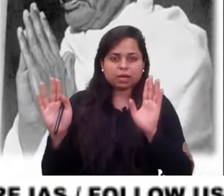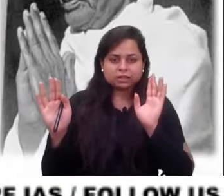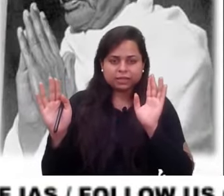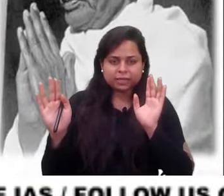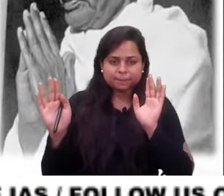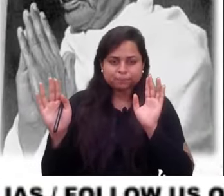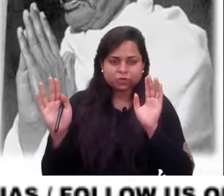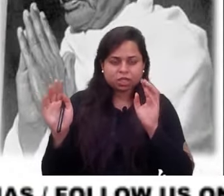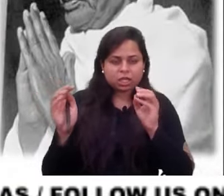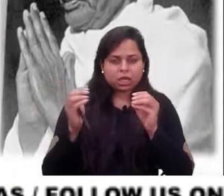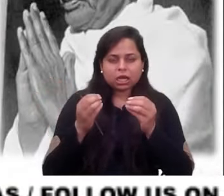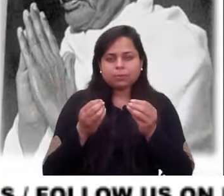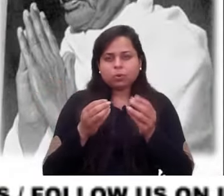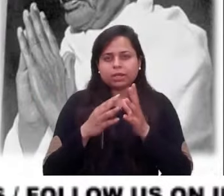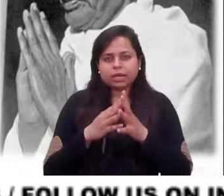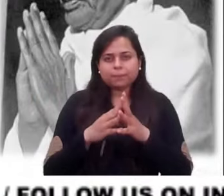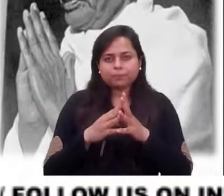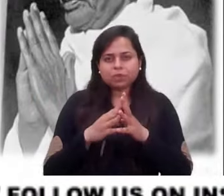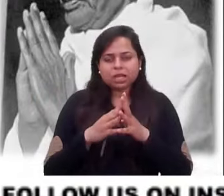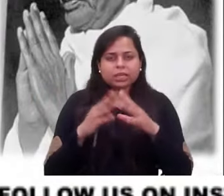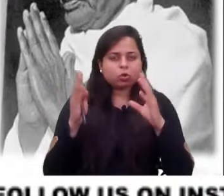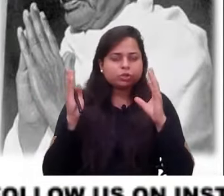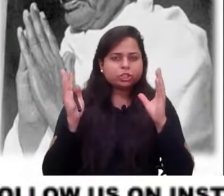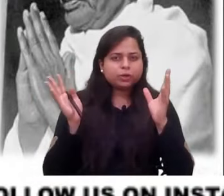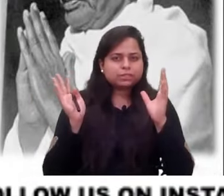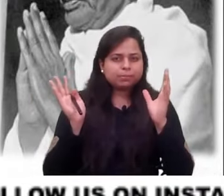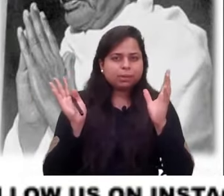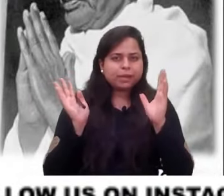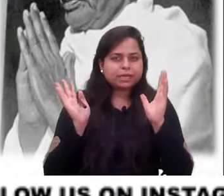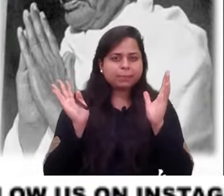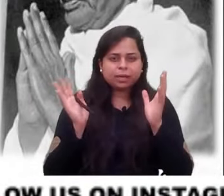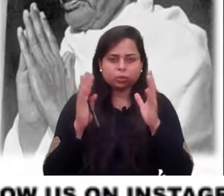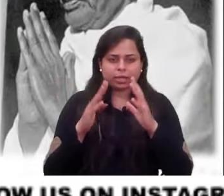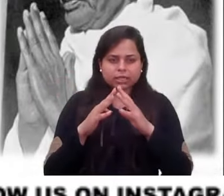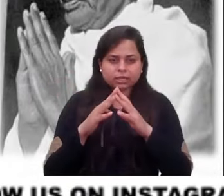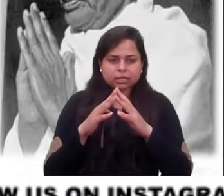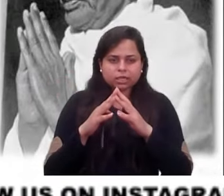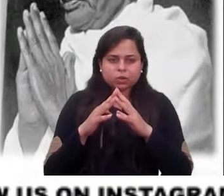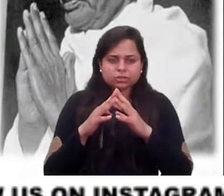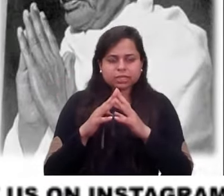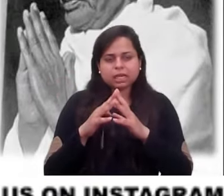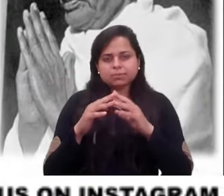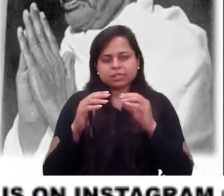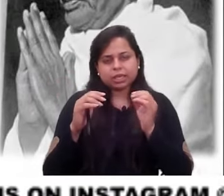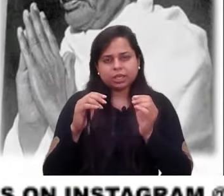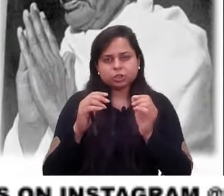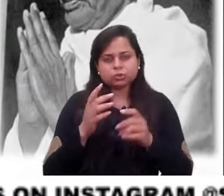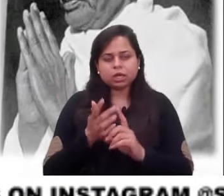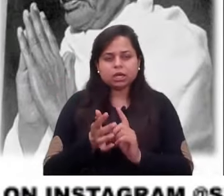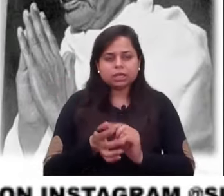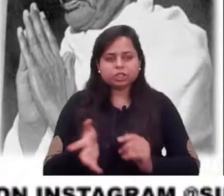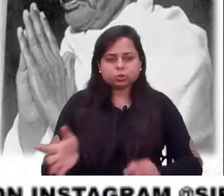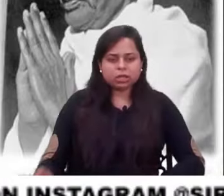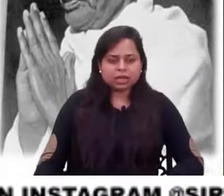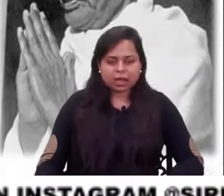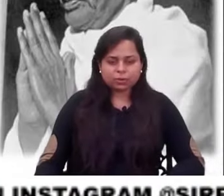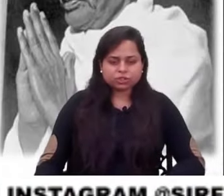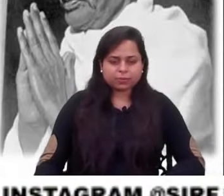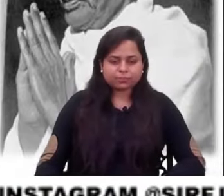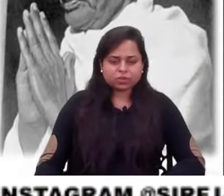साध ली कुछ बात नहीं करें अब वह कि विडमेट करें उसके साथ ही